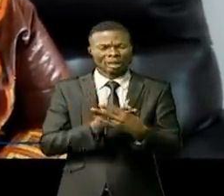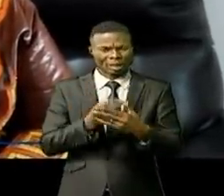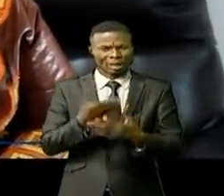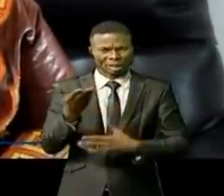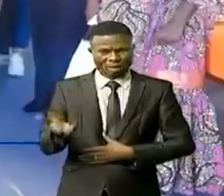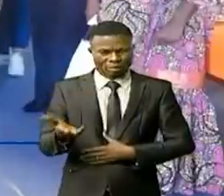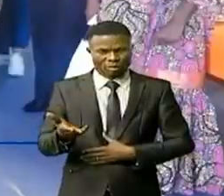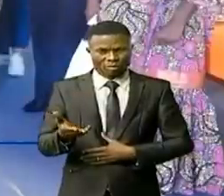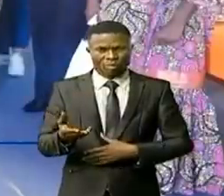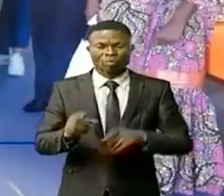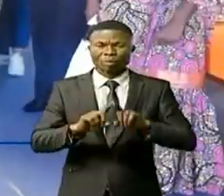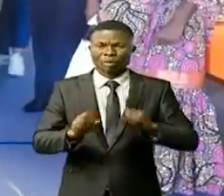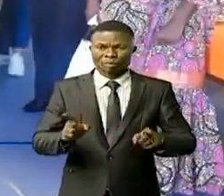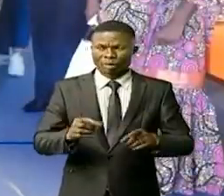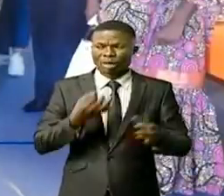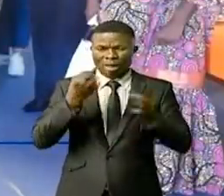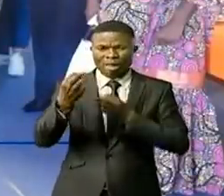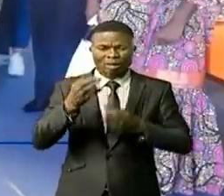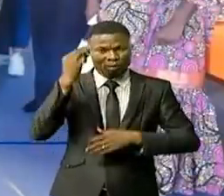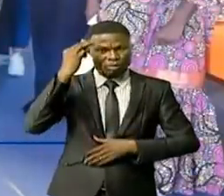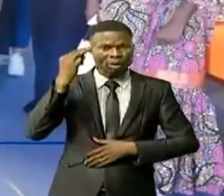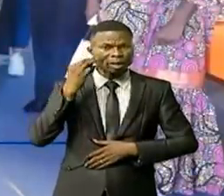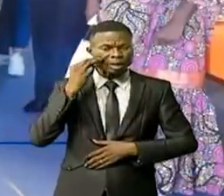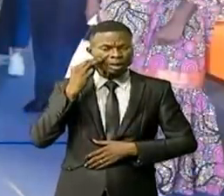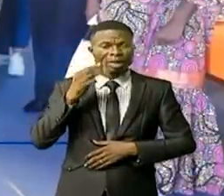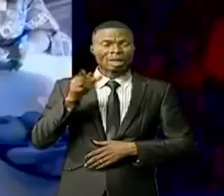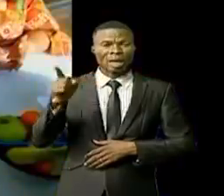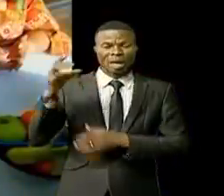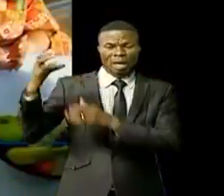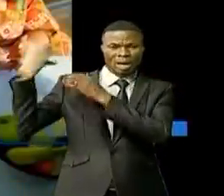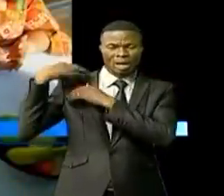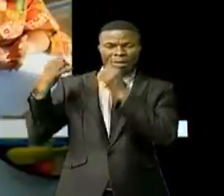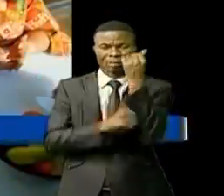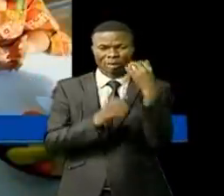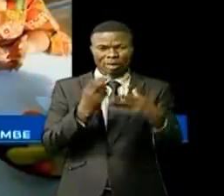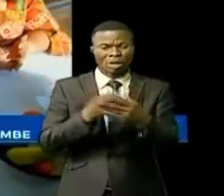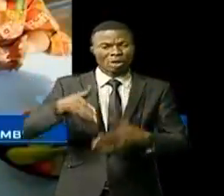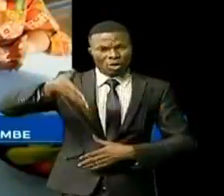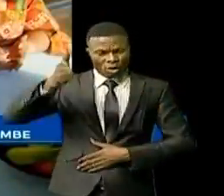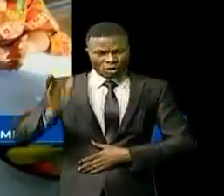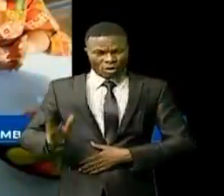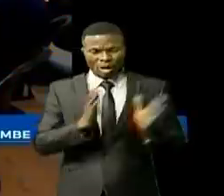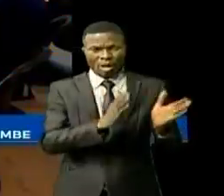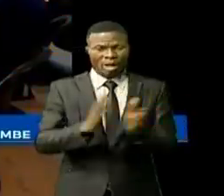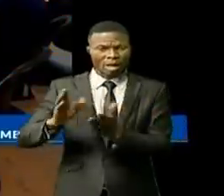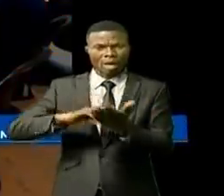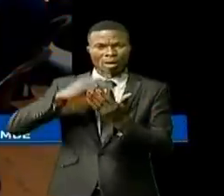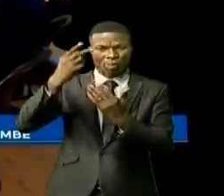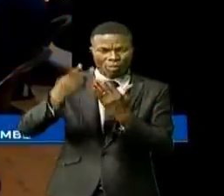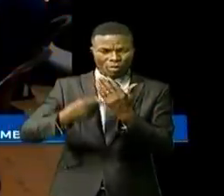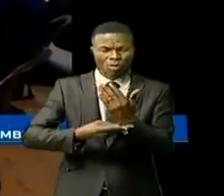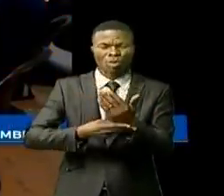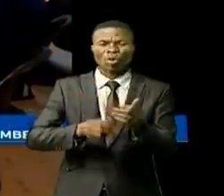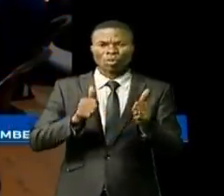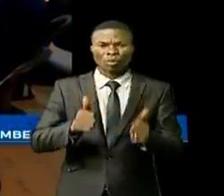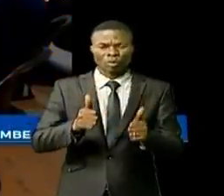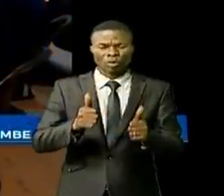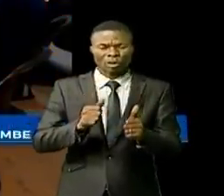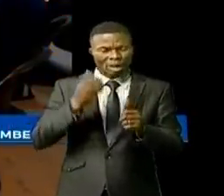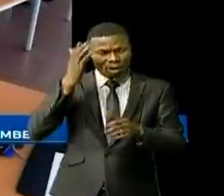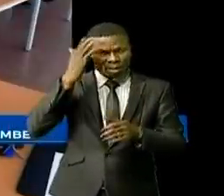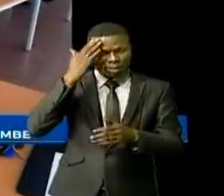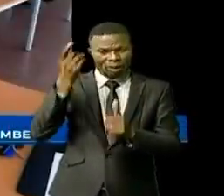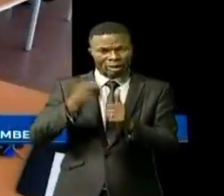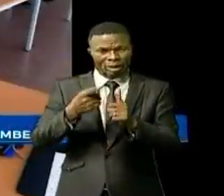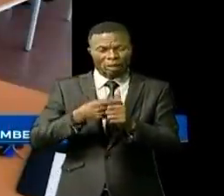avec handicap. Signalons que la ministre Irène Essambodiata et ses experts ont élaboré une note conceptuelle en tenant compte des